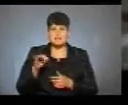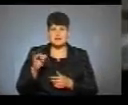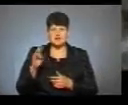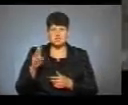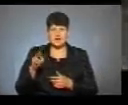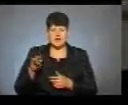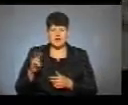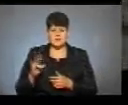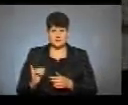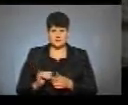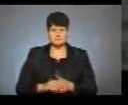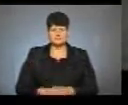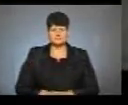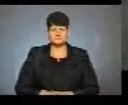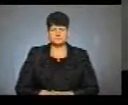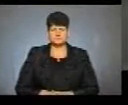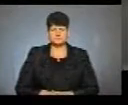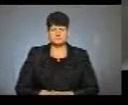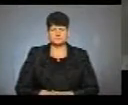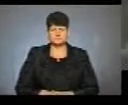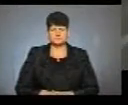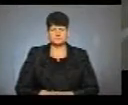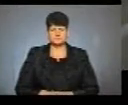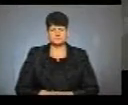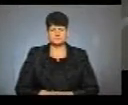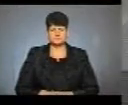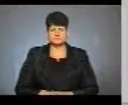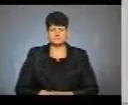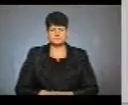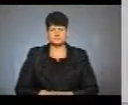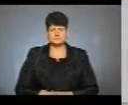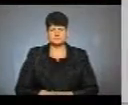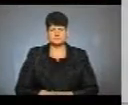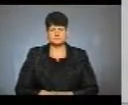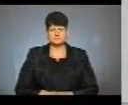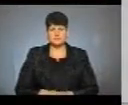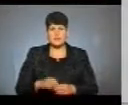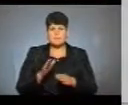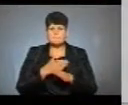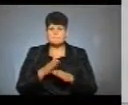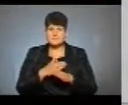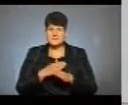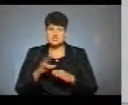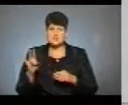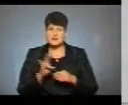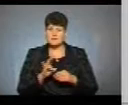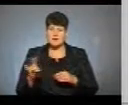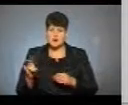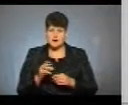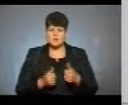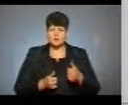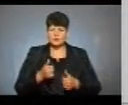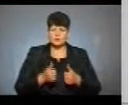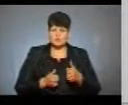Марія Котенко, Андрій Бодак. Новини на Суспільному. Тернопіль. Міжєпархіальний турнір на честь